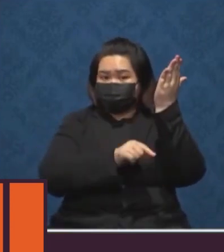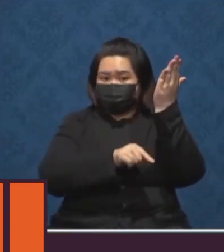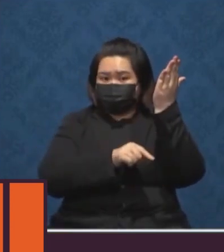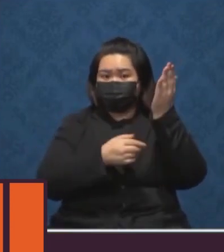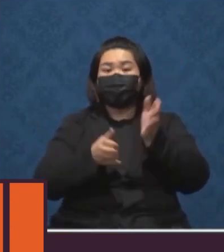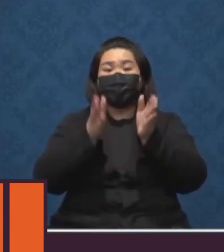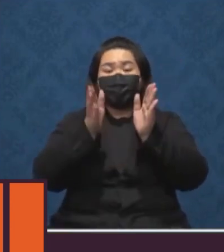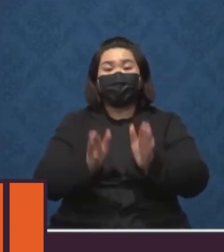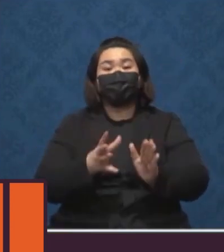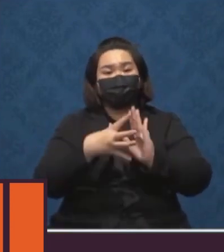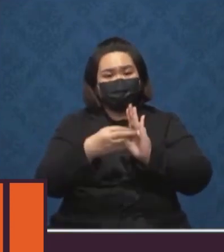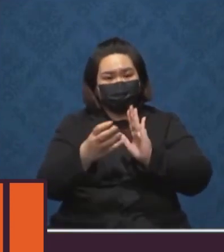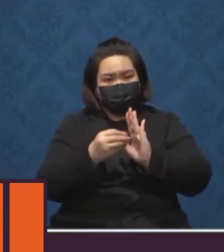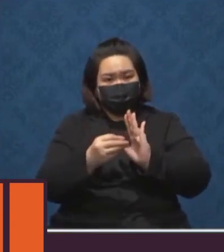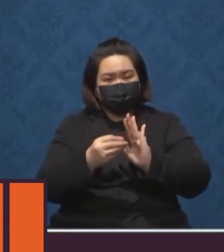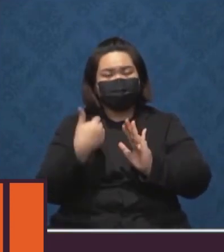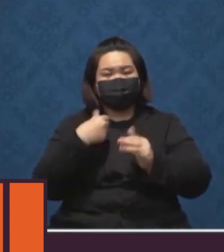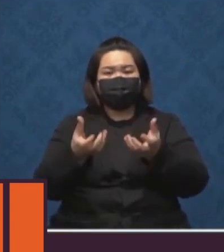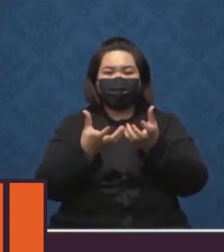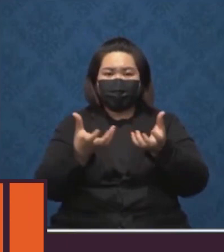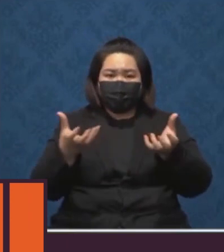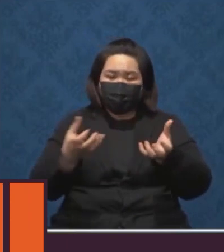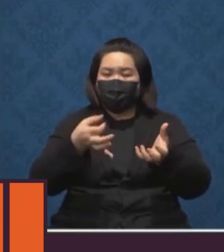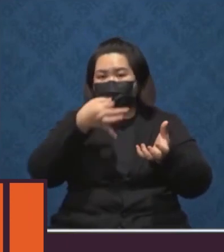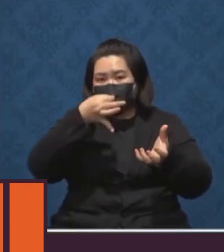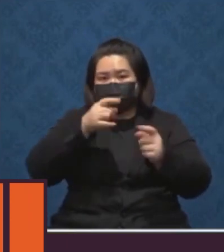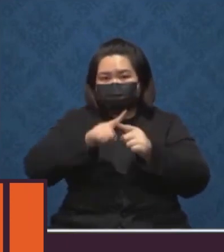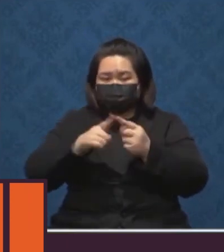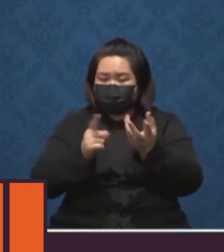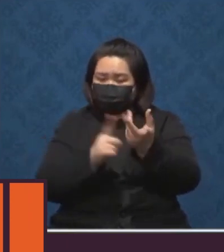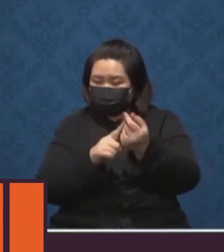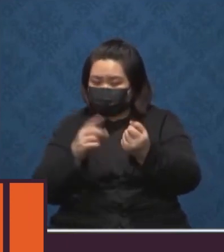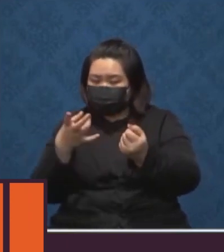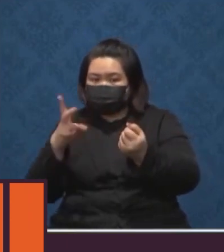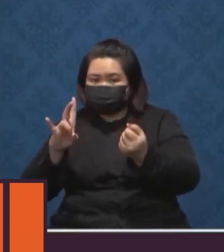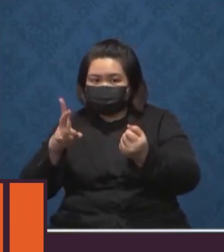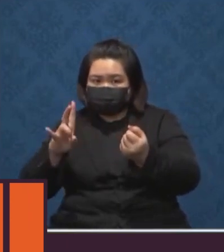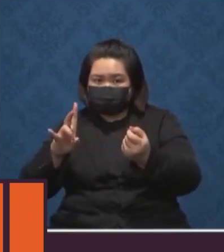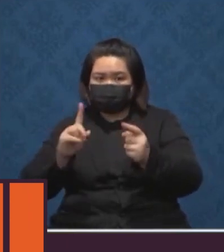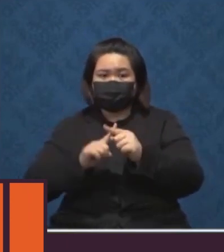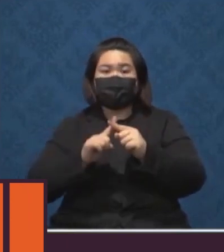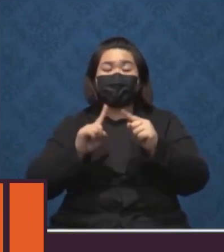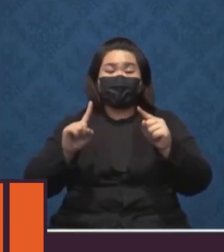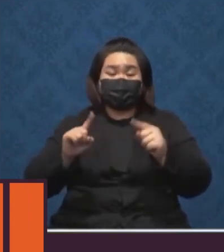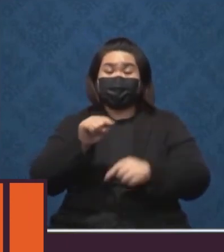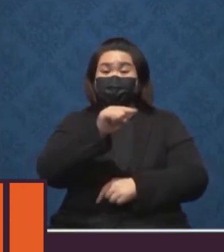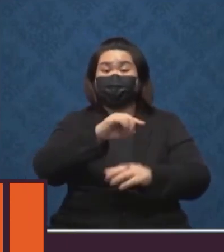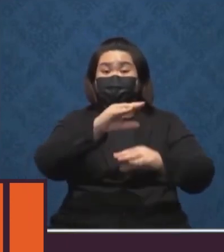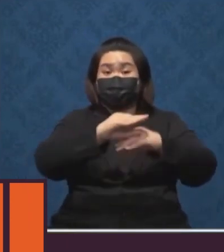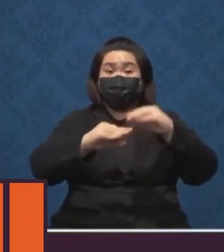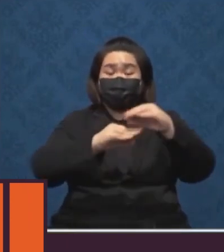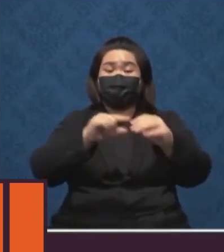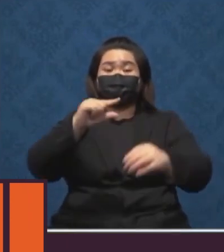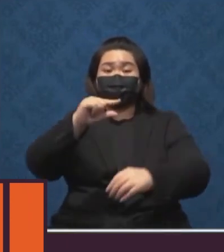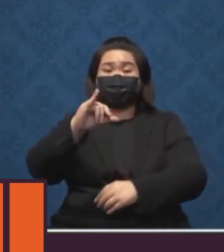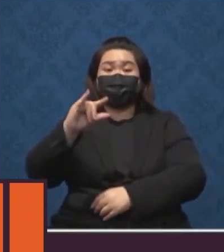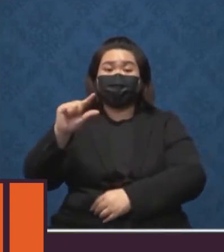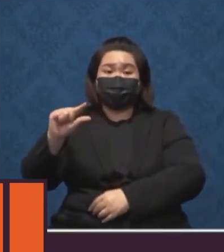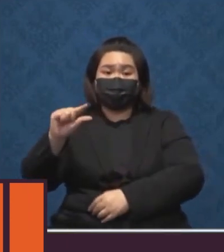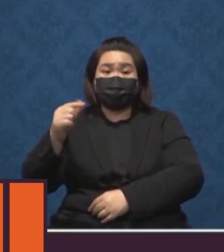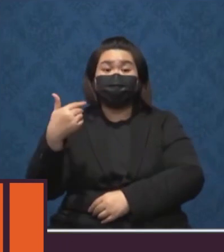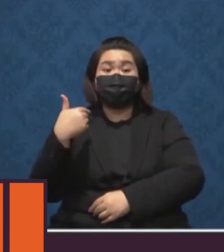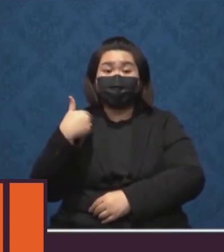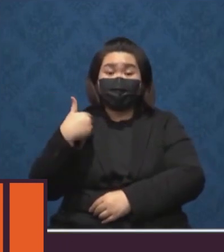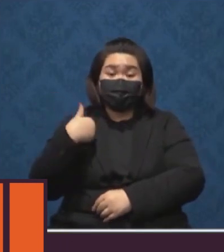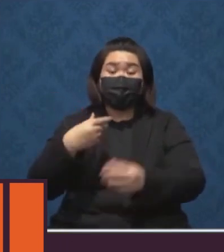ผู้เข้าอบรมจะได้รเคื่องมอทำกินูถึง 17 ชินแต่โครงการพฒนาทัษาแงงานอสระ ยุก 4.0ได้รบการจด